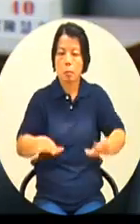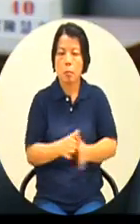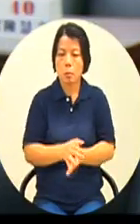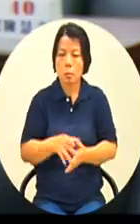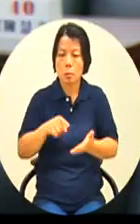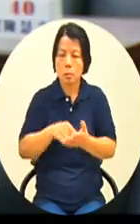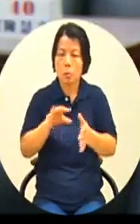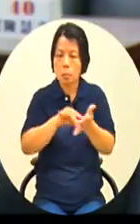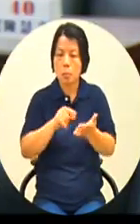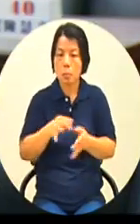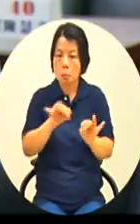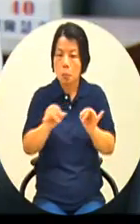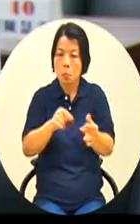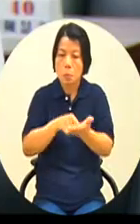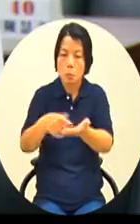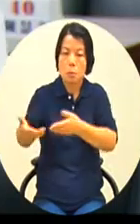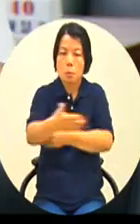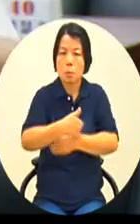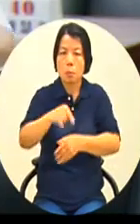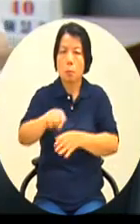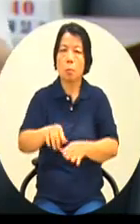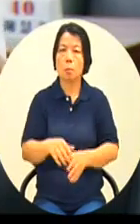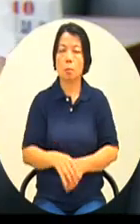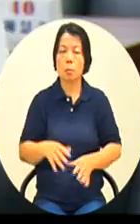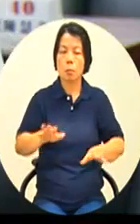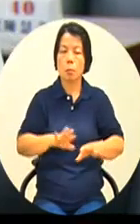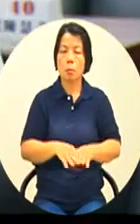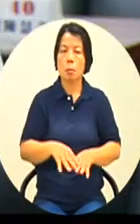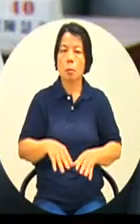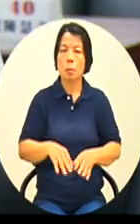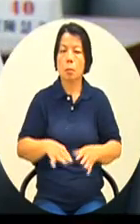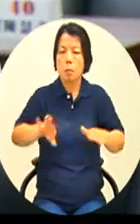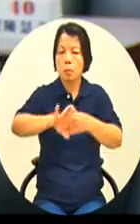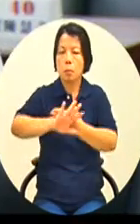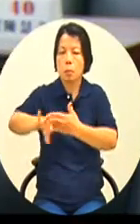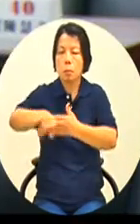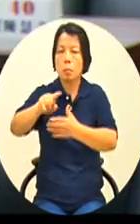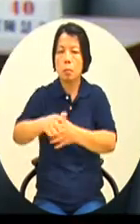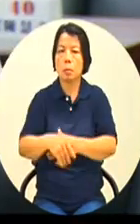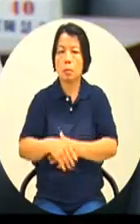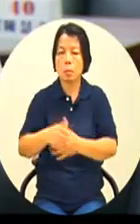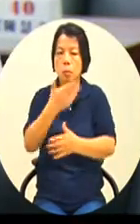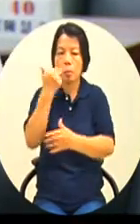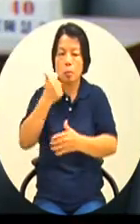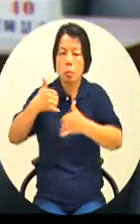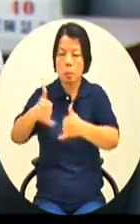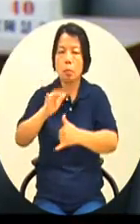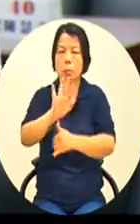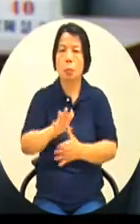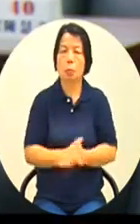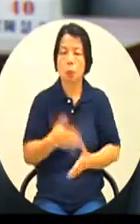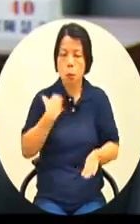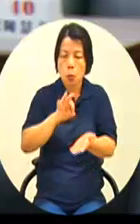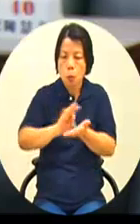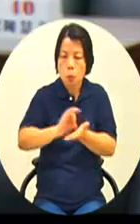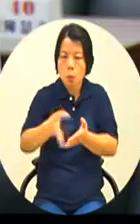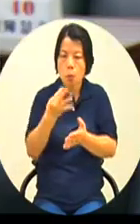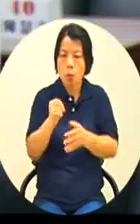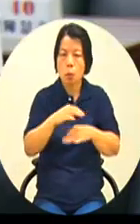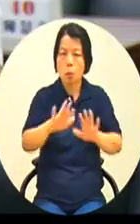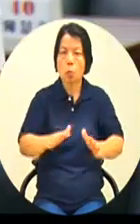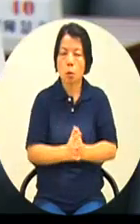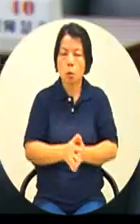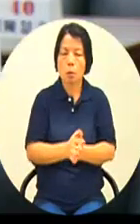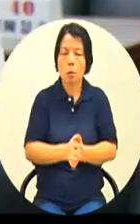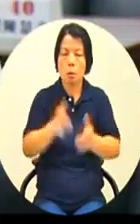济土地，那土地应该无啥物征收，会变有变道嘛？吼、哦，要开偌济钱？阮通个叫咱高雄市的立委较